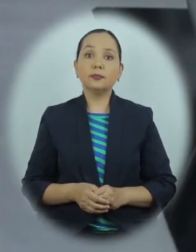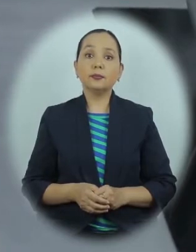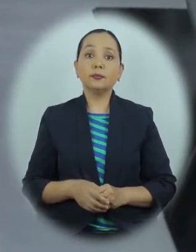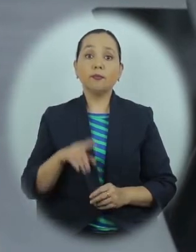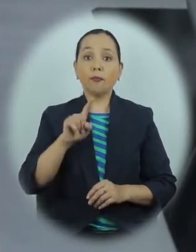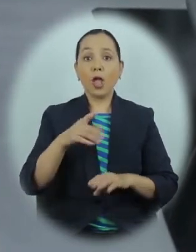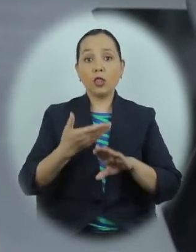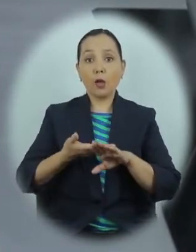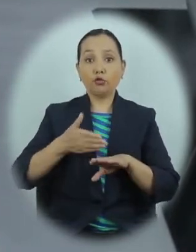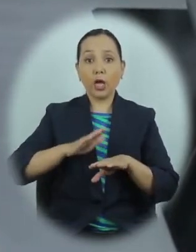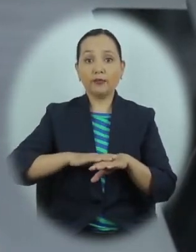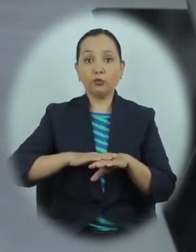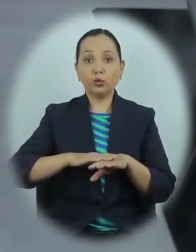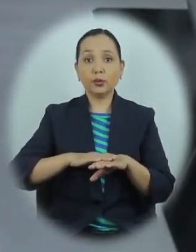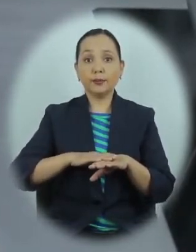они обжариваются